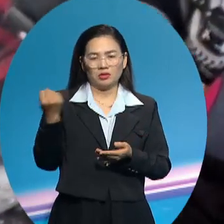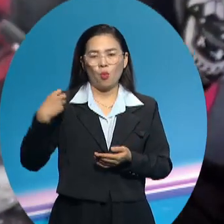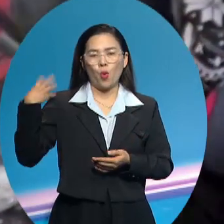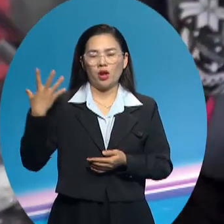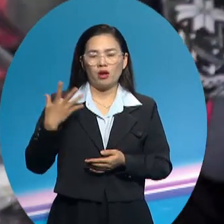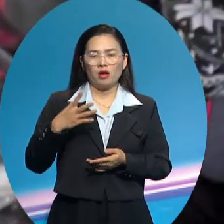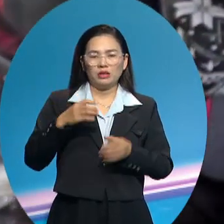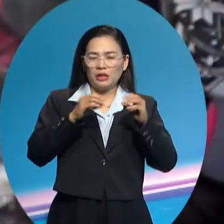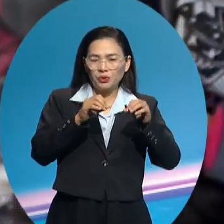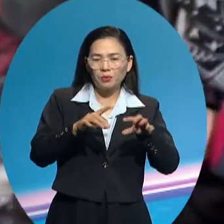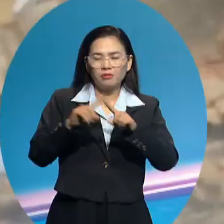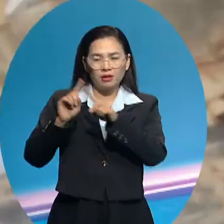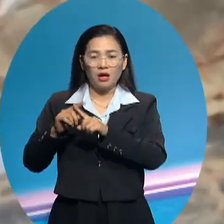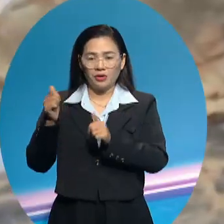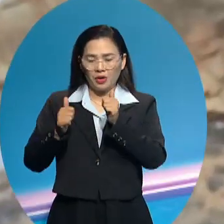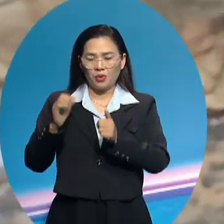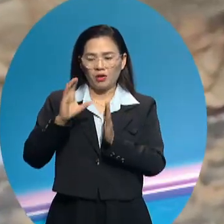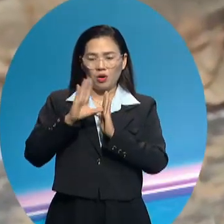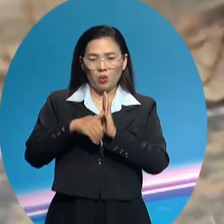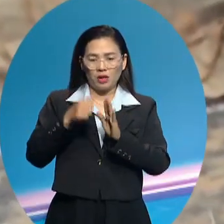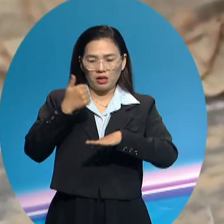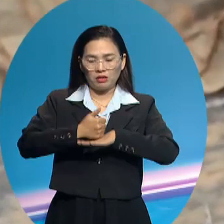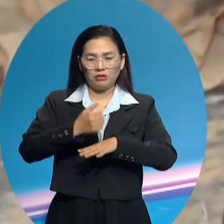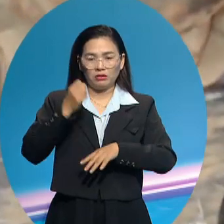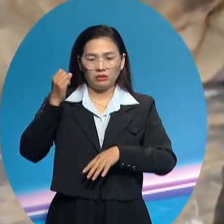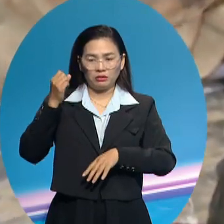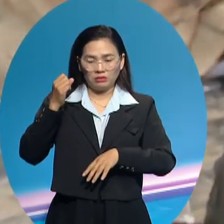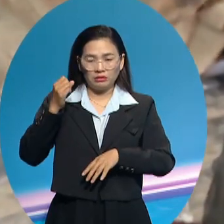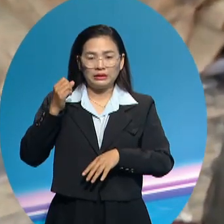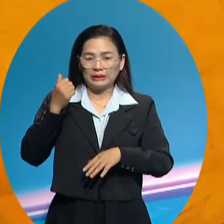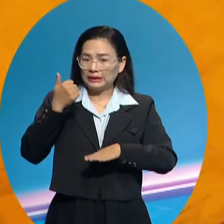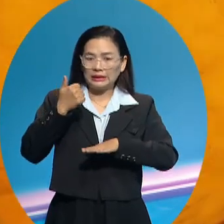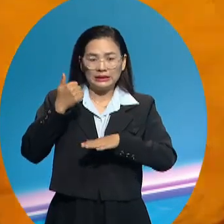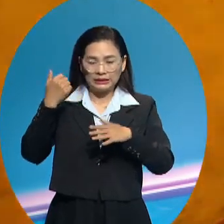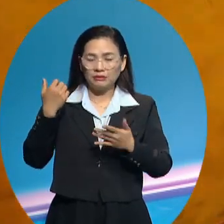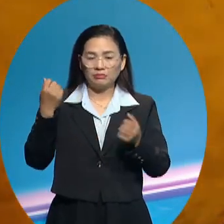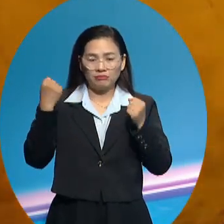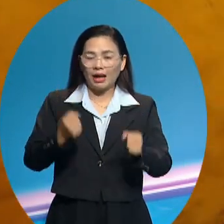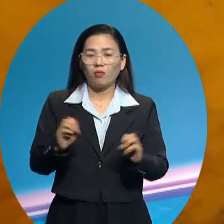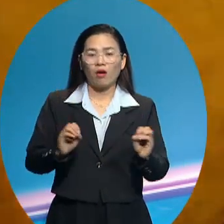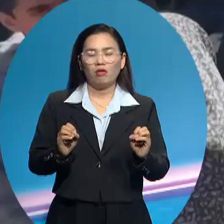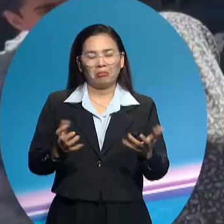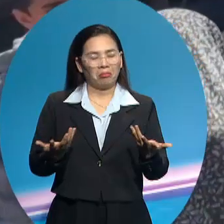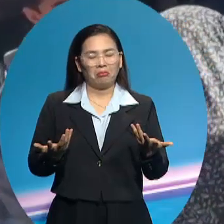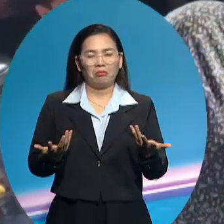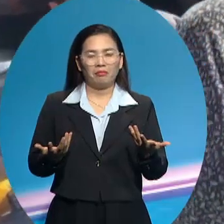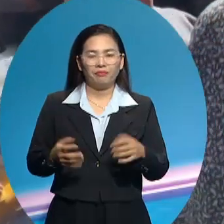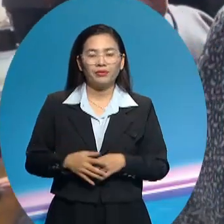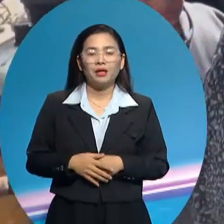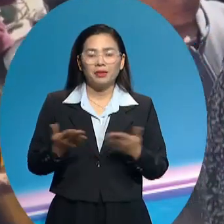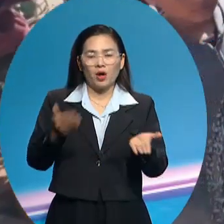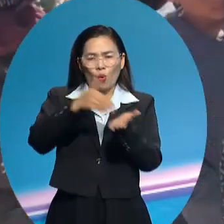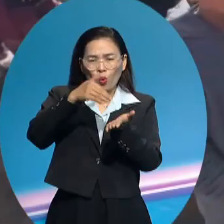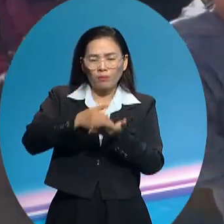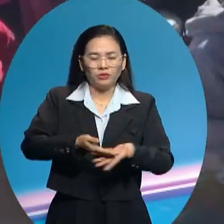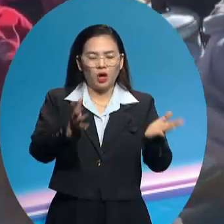trên quy mô lớn trong trường hợp không có cơ quan nhà nước Chính thức Liên Hiệp Quốc Cho biết khoảng 3000 Người Hiện vẫn đang làm việc để cung cấp viện